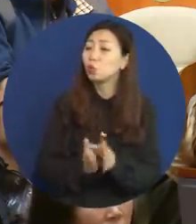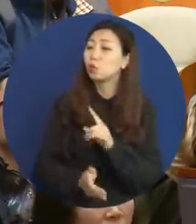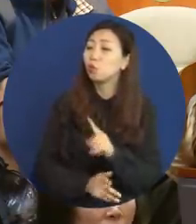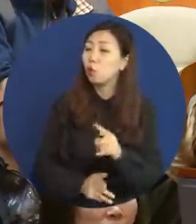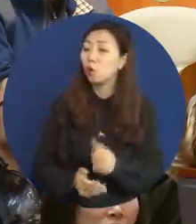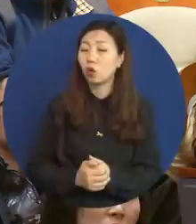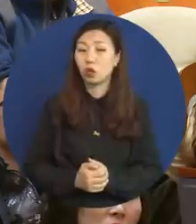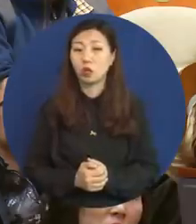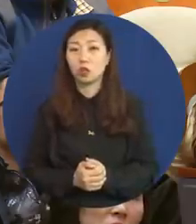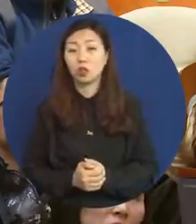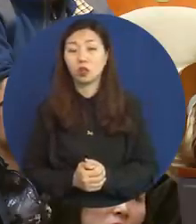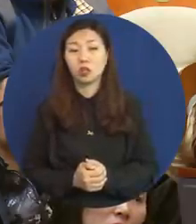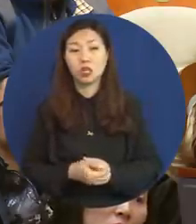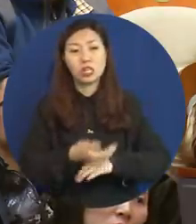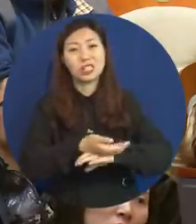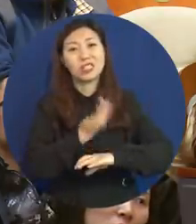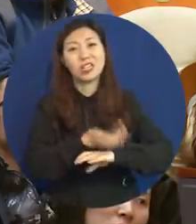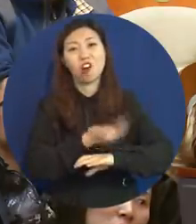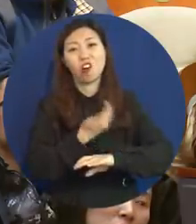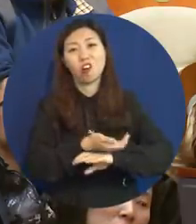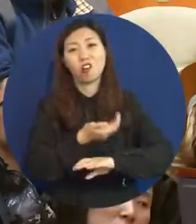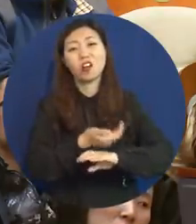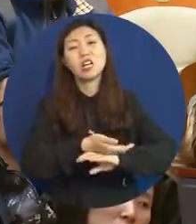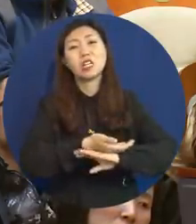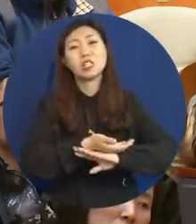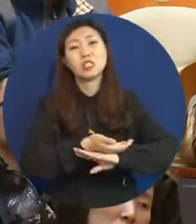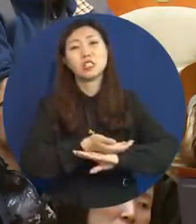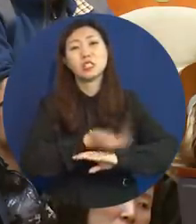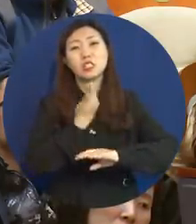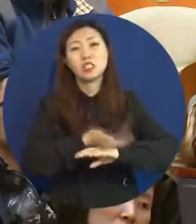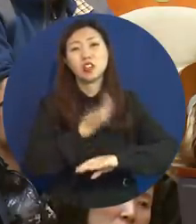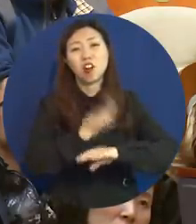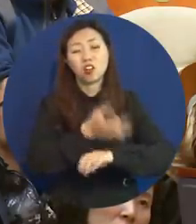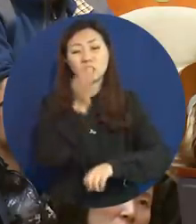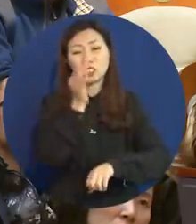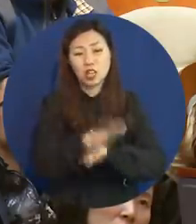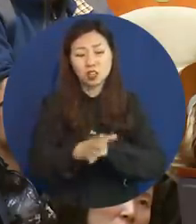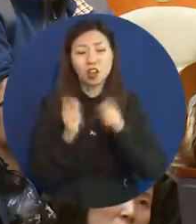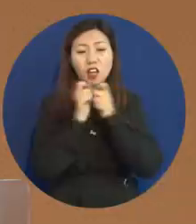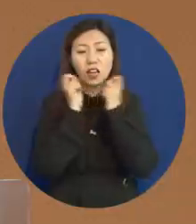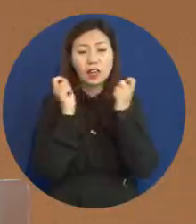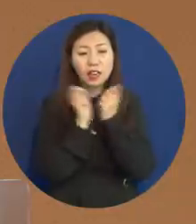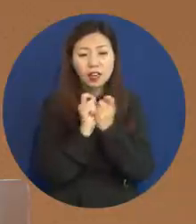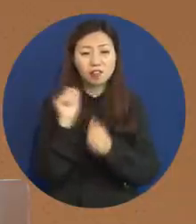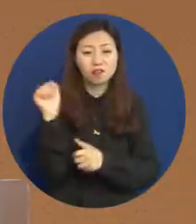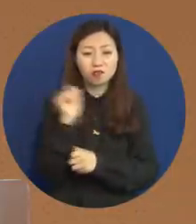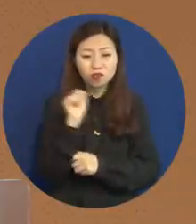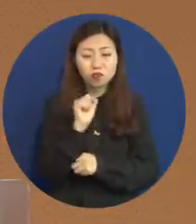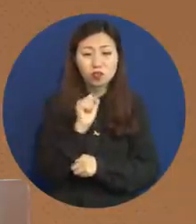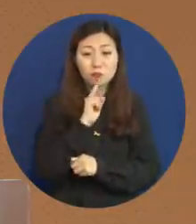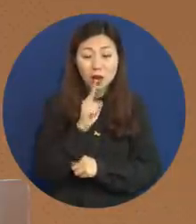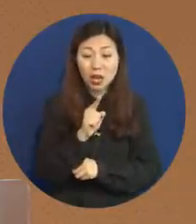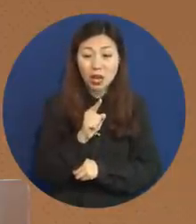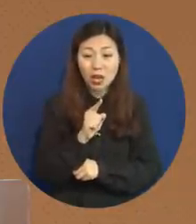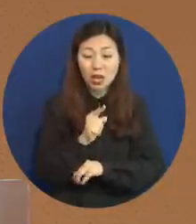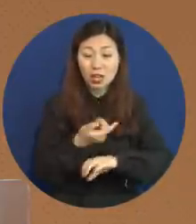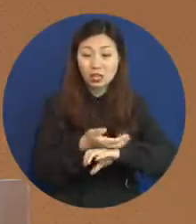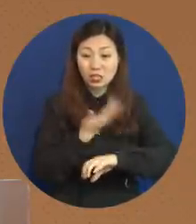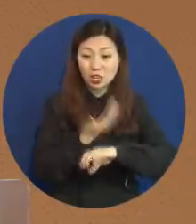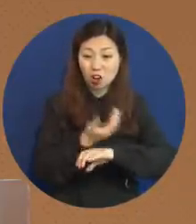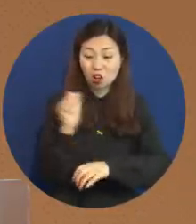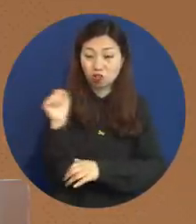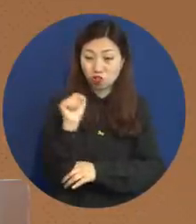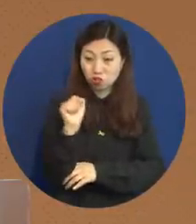그 터럭을 사서요. 개별함을 하고 싶다고 그래서. 운수? 네네, 운수.